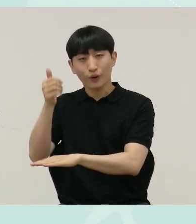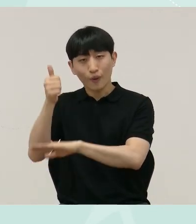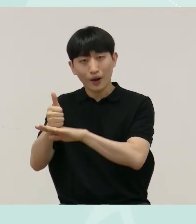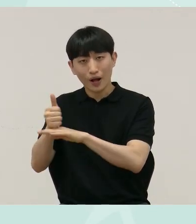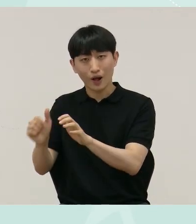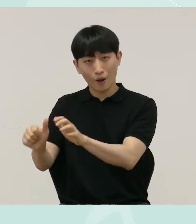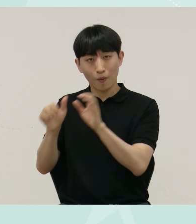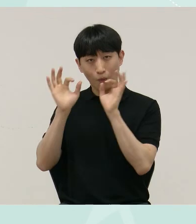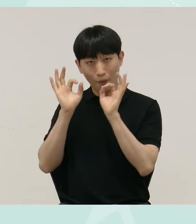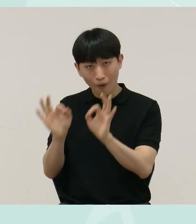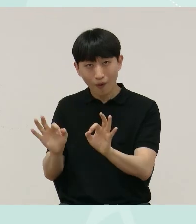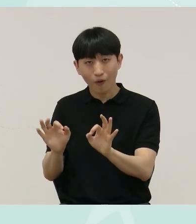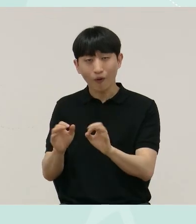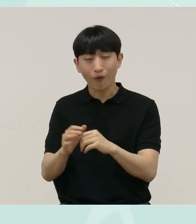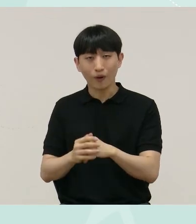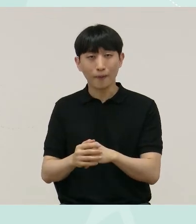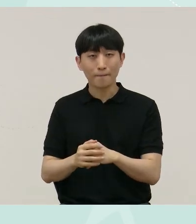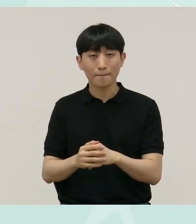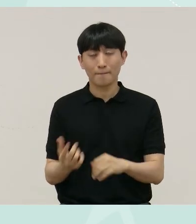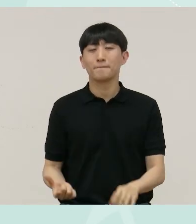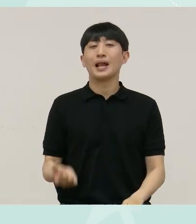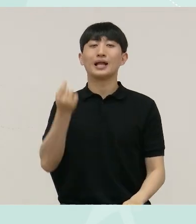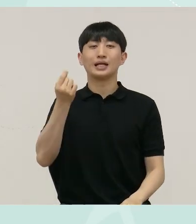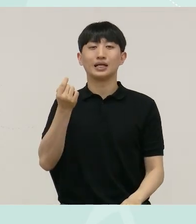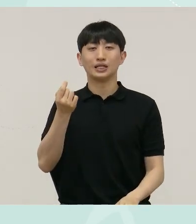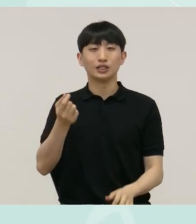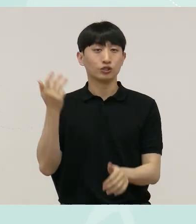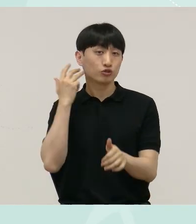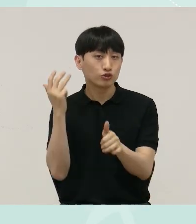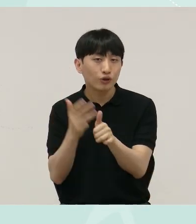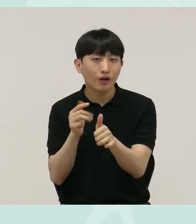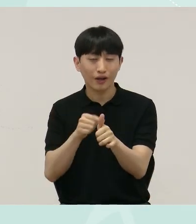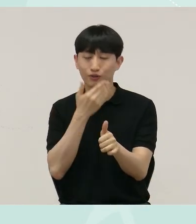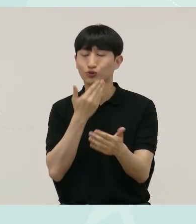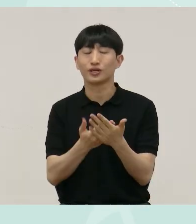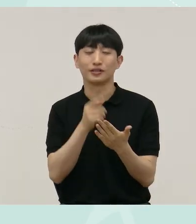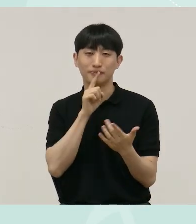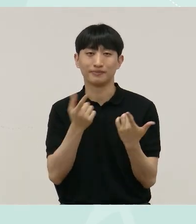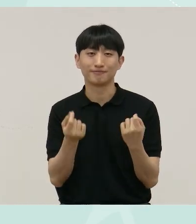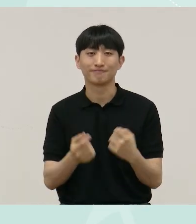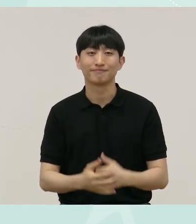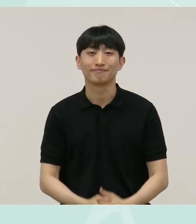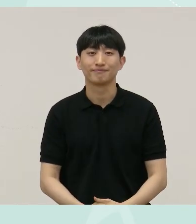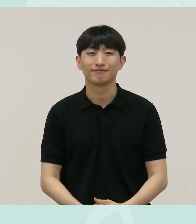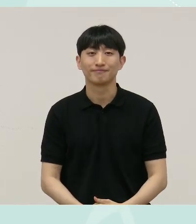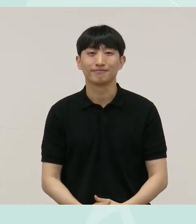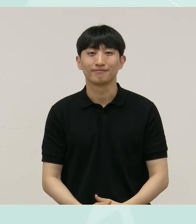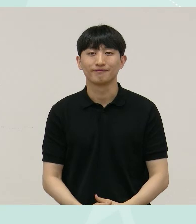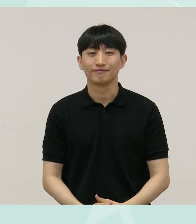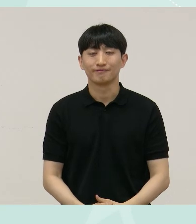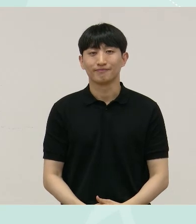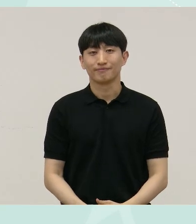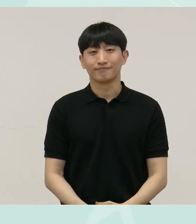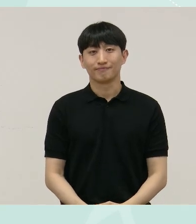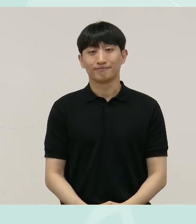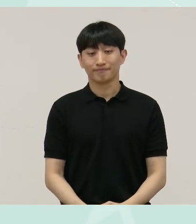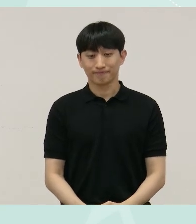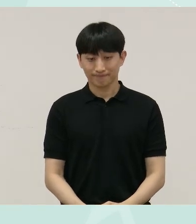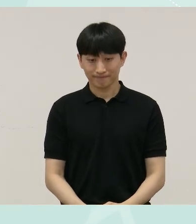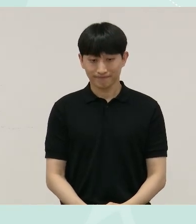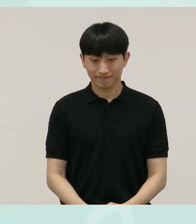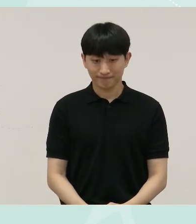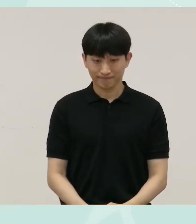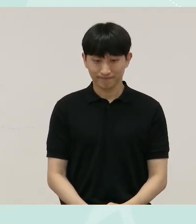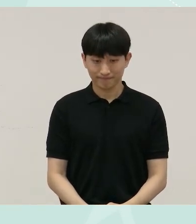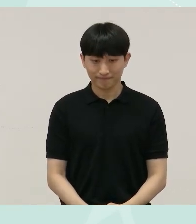있습니다. 따라서 늦지 않게 수술을 한 것이 중요하다라고 하는 걸 기억하시면 좋을 것 같습니다. 자, 마지막으로 뚜렷해진